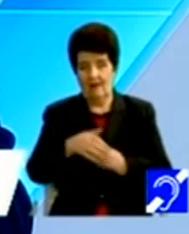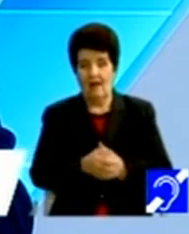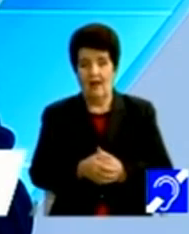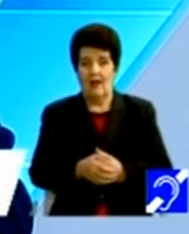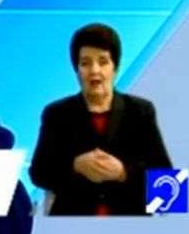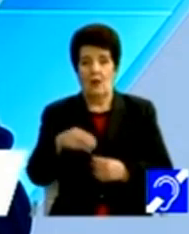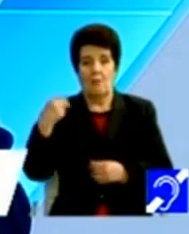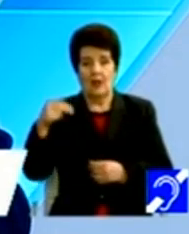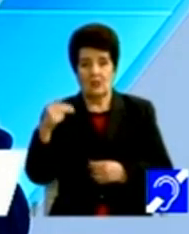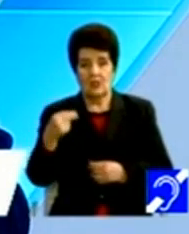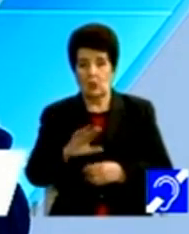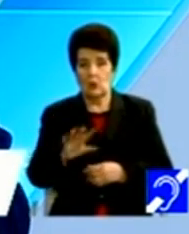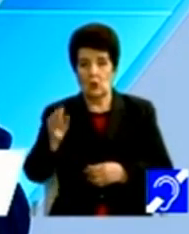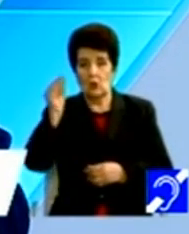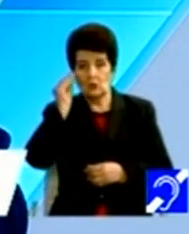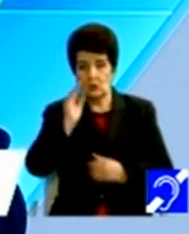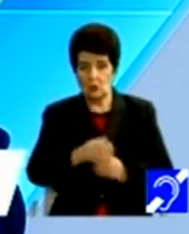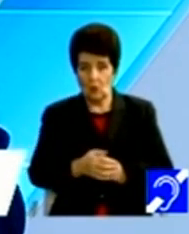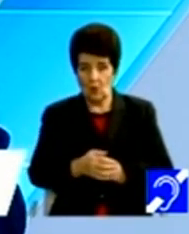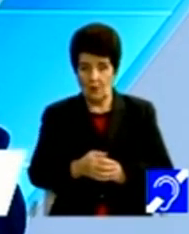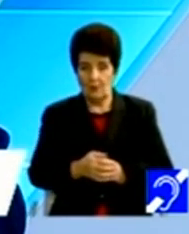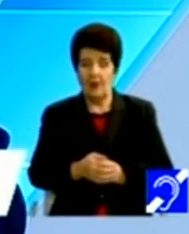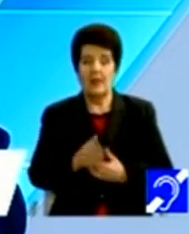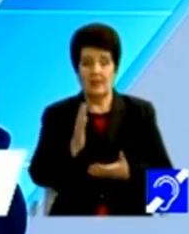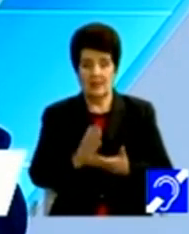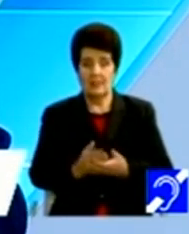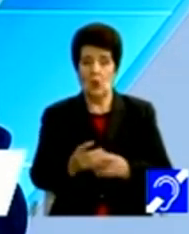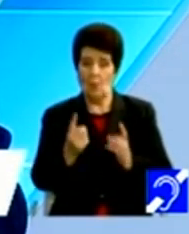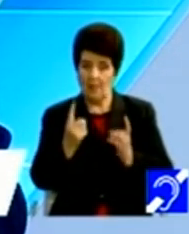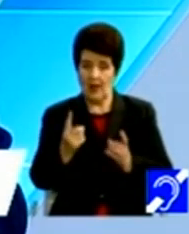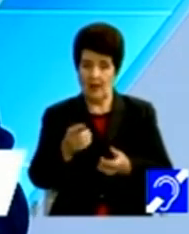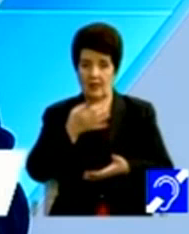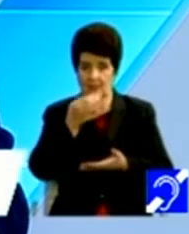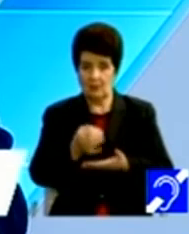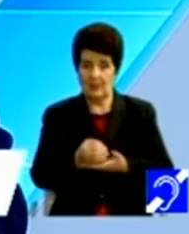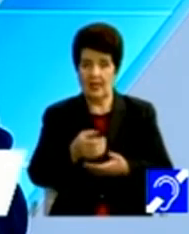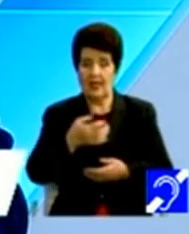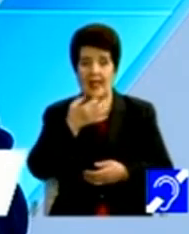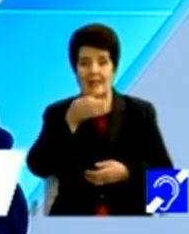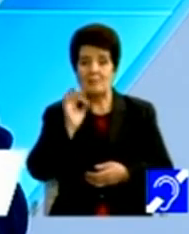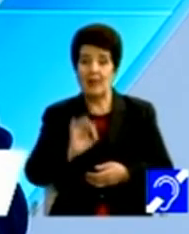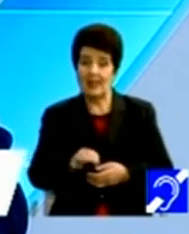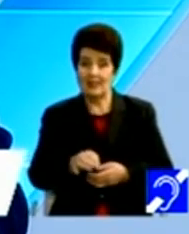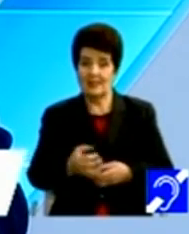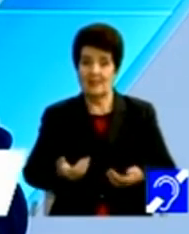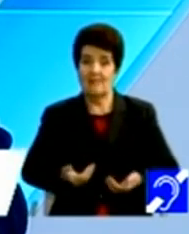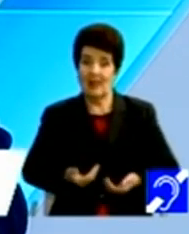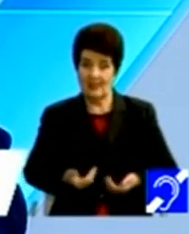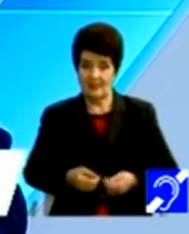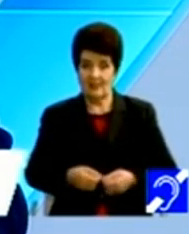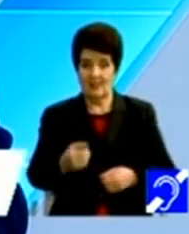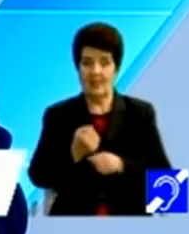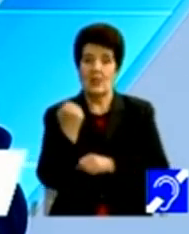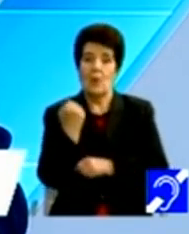Moldova nu este un scop în sine, ci este o mare responsabilitate. Experiența de viață, experiența de